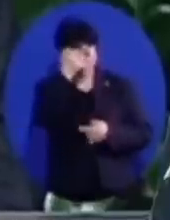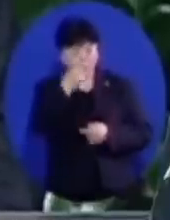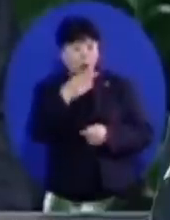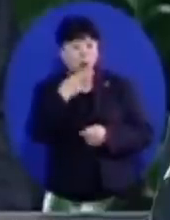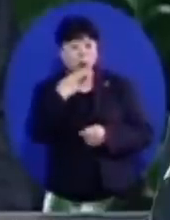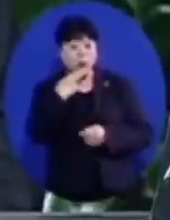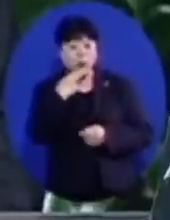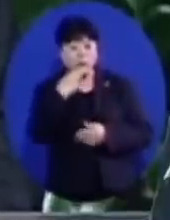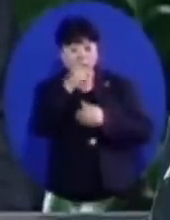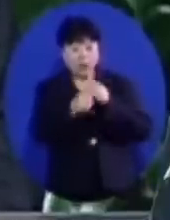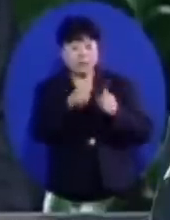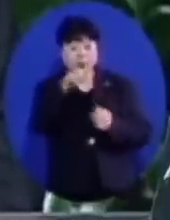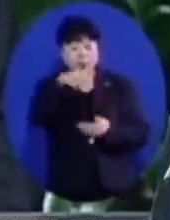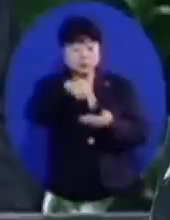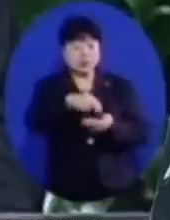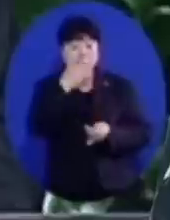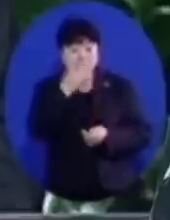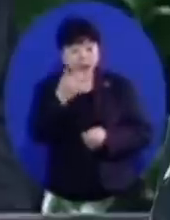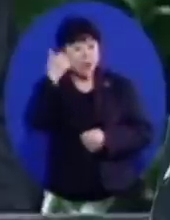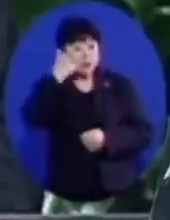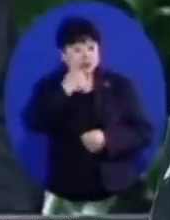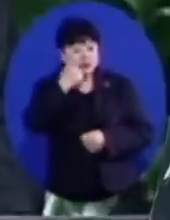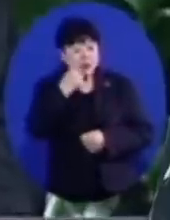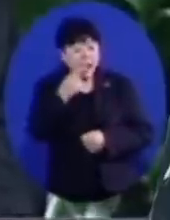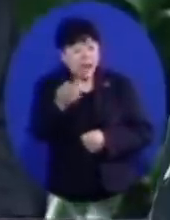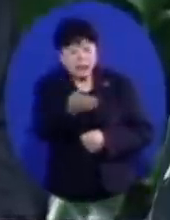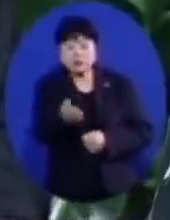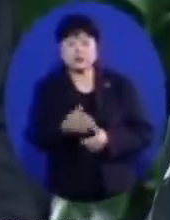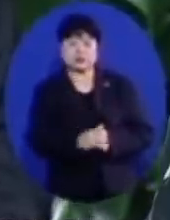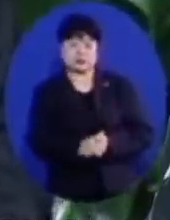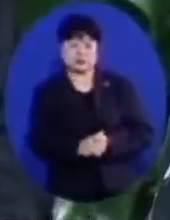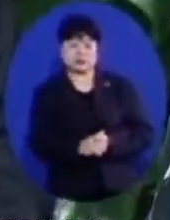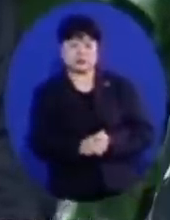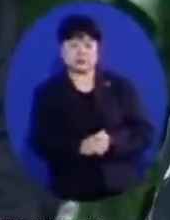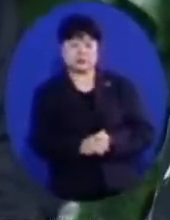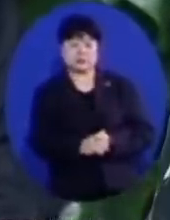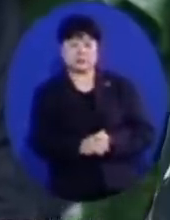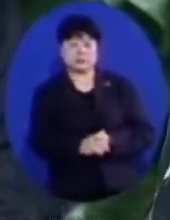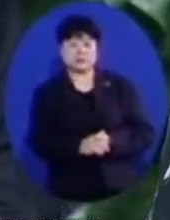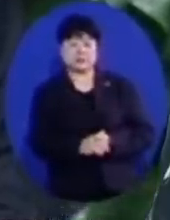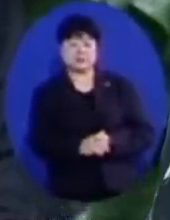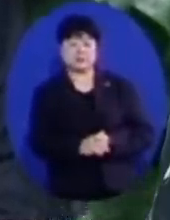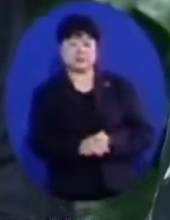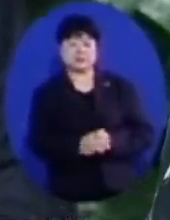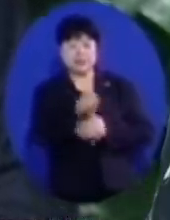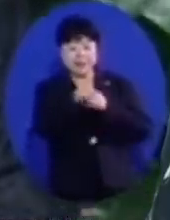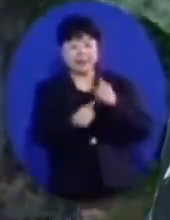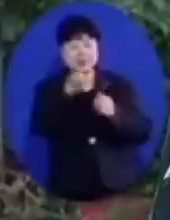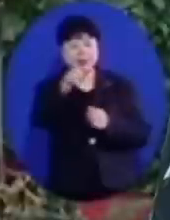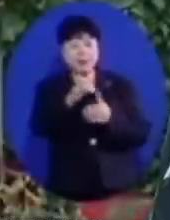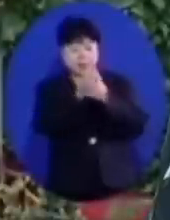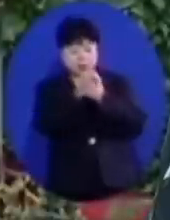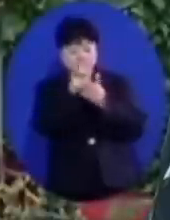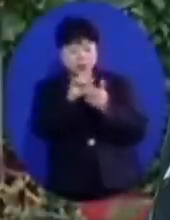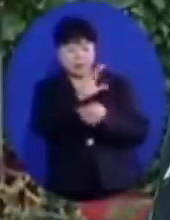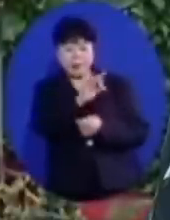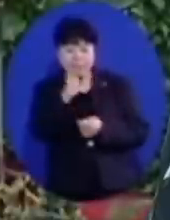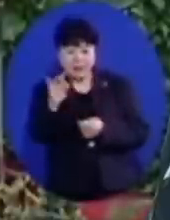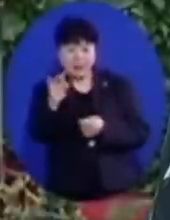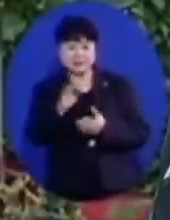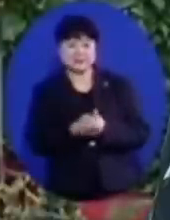하나님 앞에 설 수 있는 사람은 아무도 없습니다 하나님 앞에 기도드릴 때마다